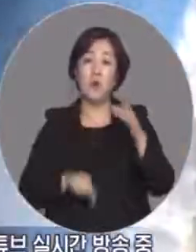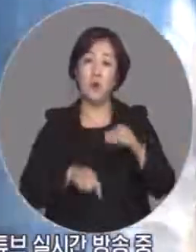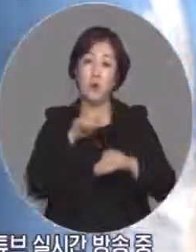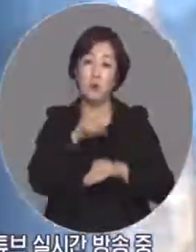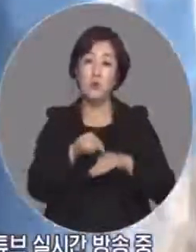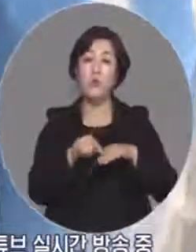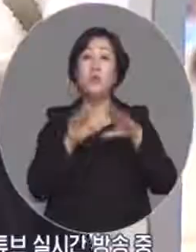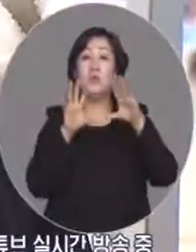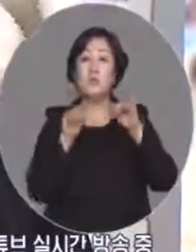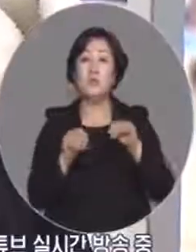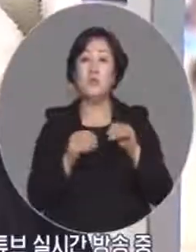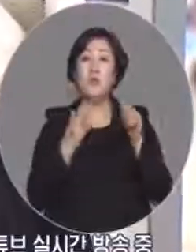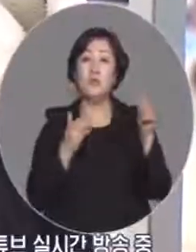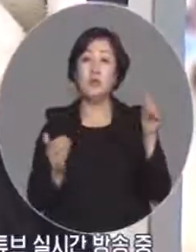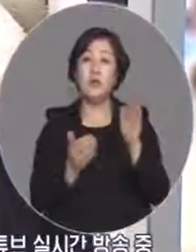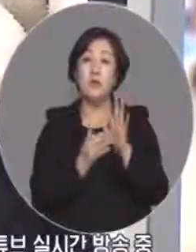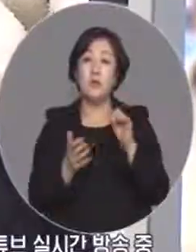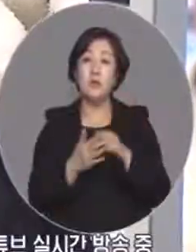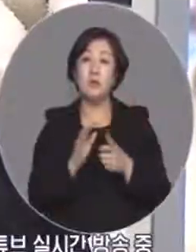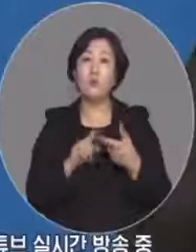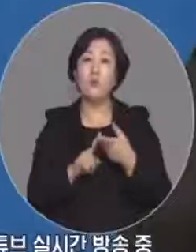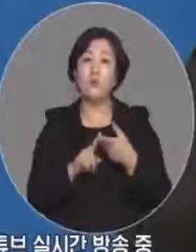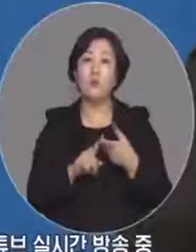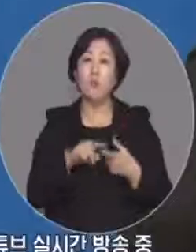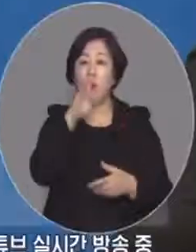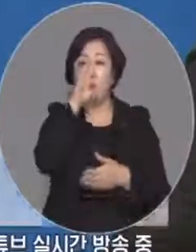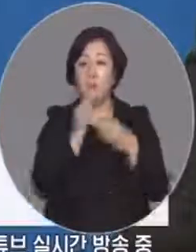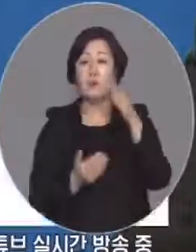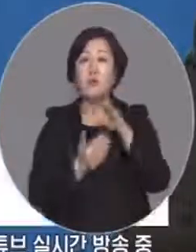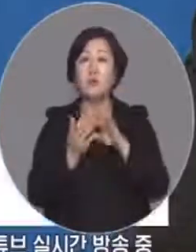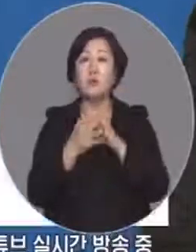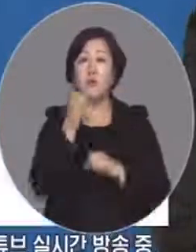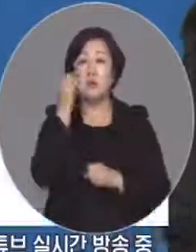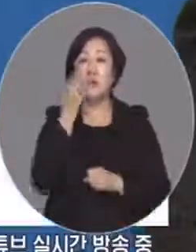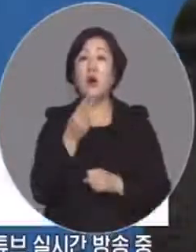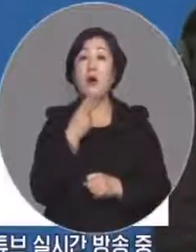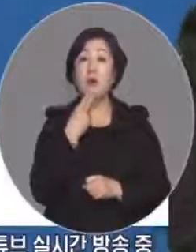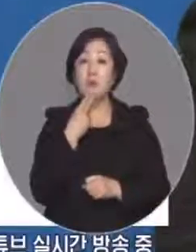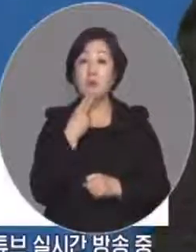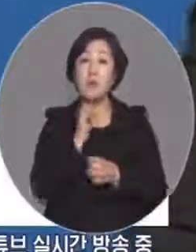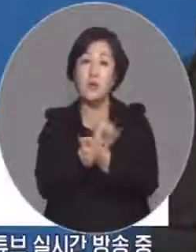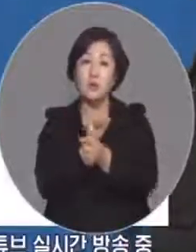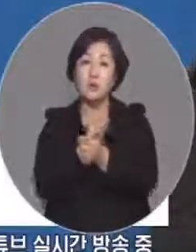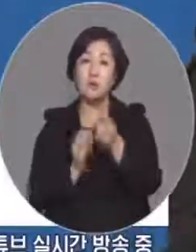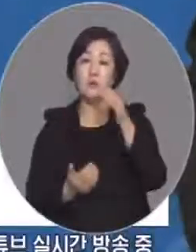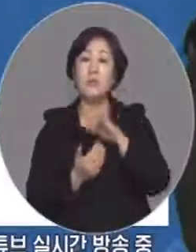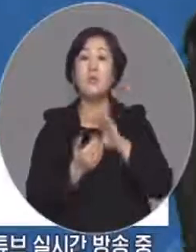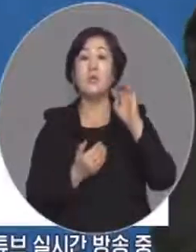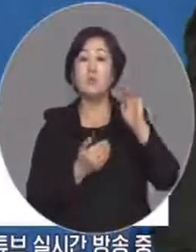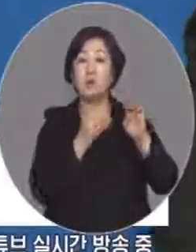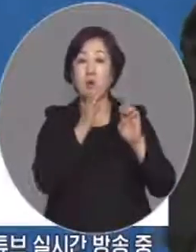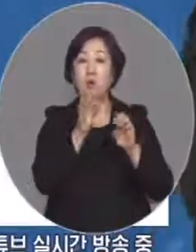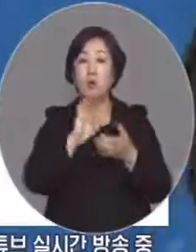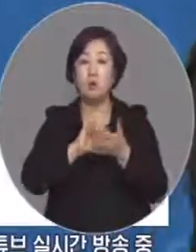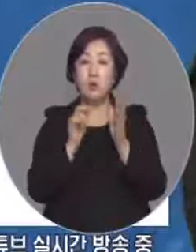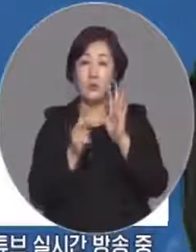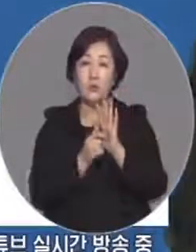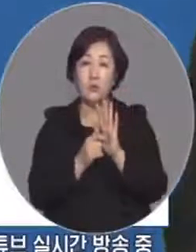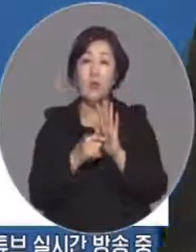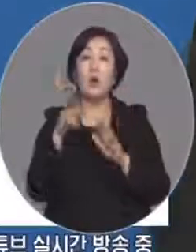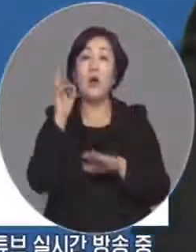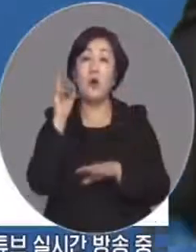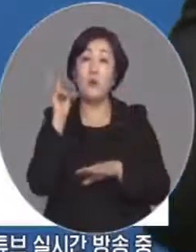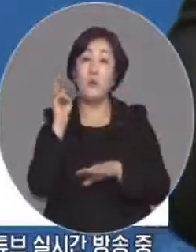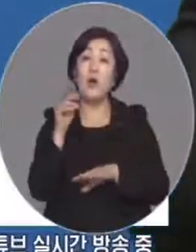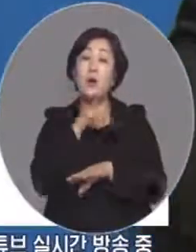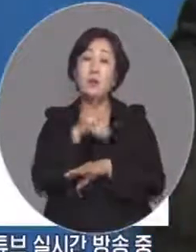자제를 요청했습니다. 그 무증상 보균자, 쉽게 말하면 이분들이 한 40% 정도 된다라고 지금 추정을